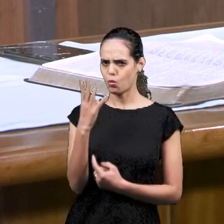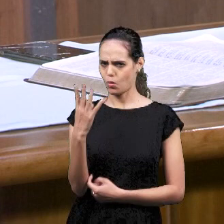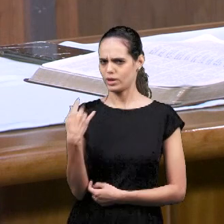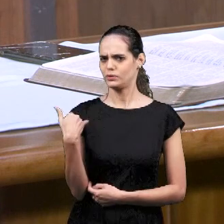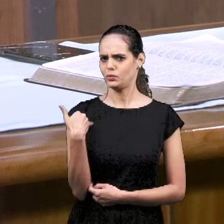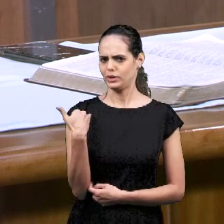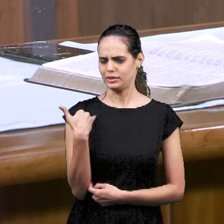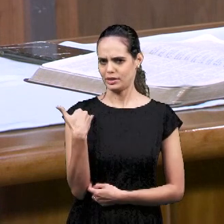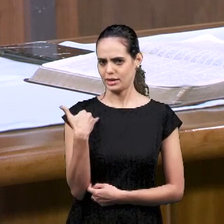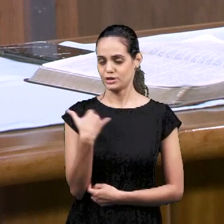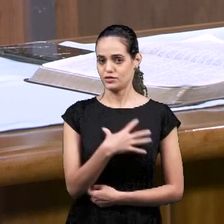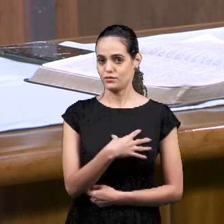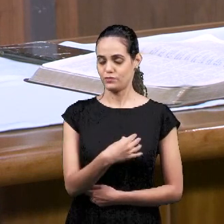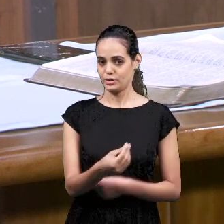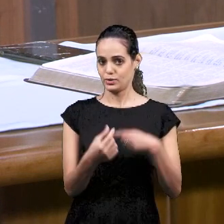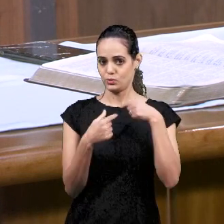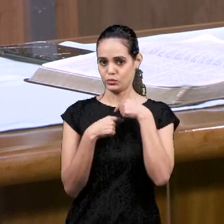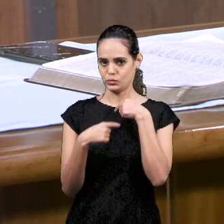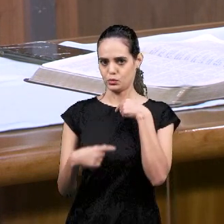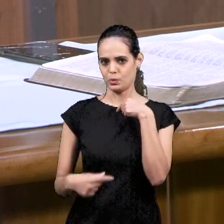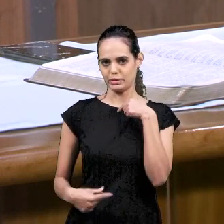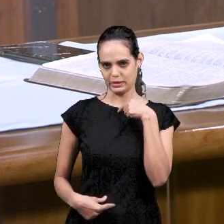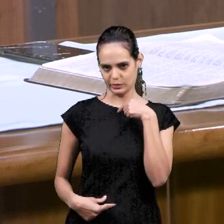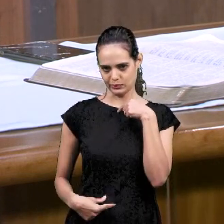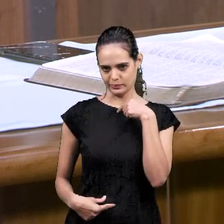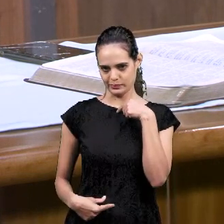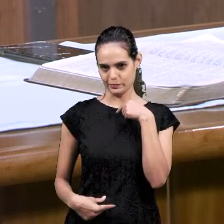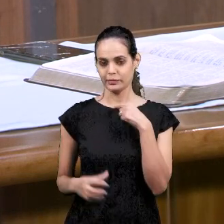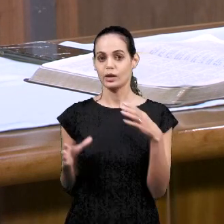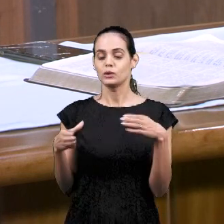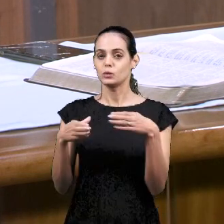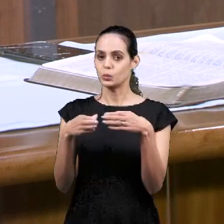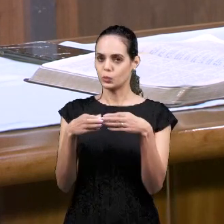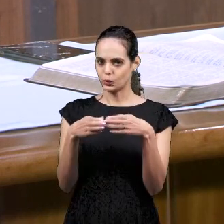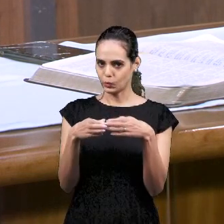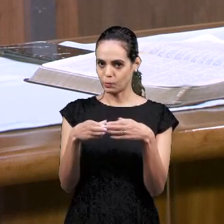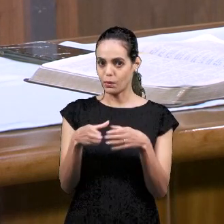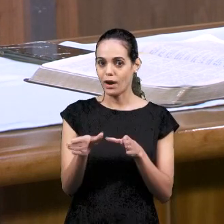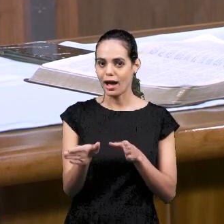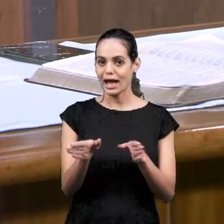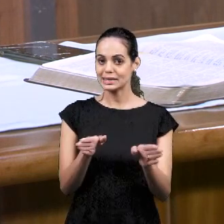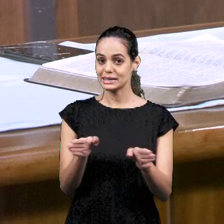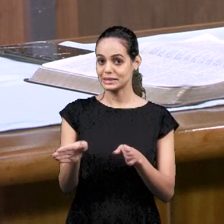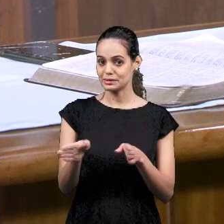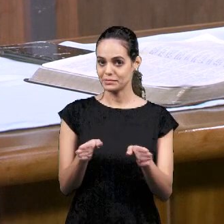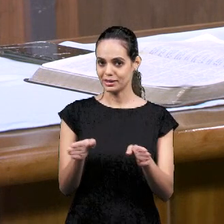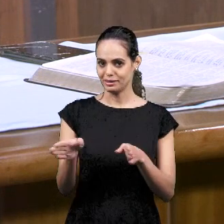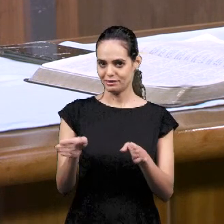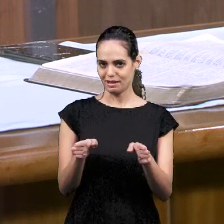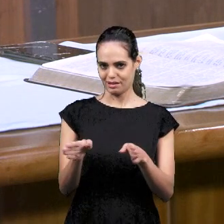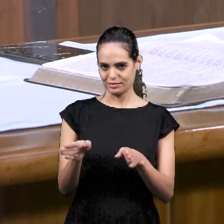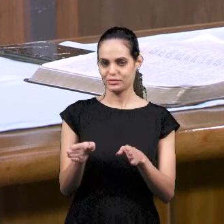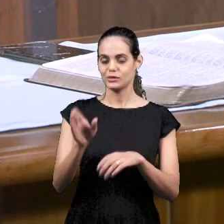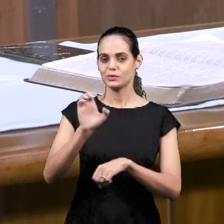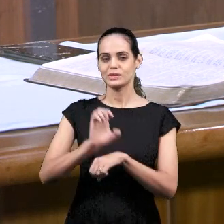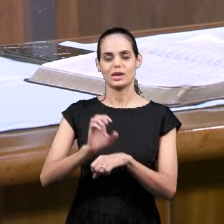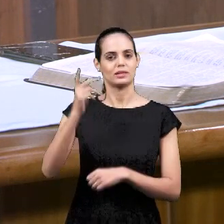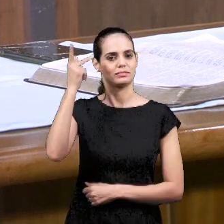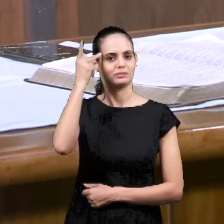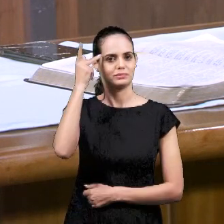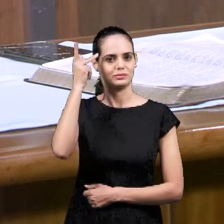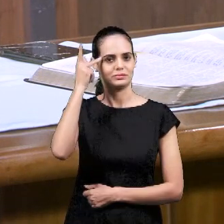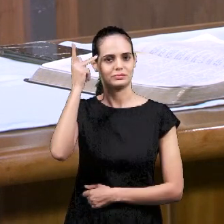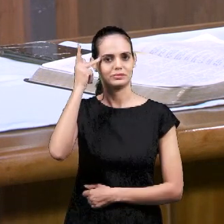un enfant de 4 ans. Il est fils d'un ouvrier qui s'appelle Paulo Panchores. Il appartient au